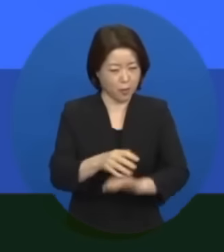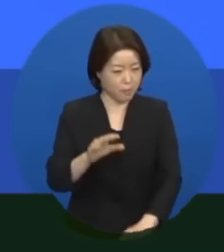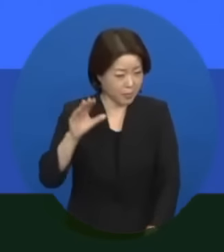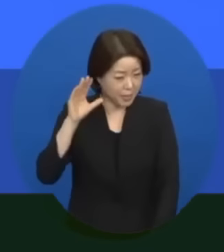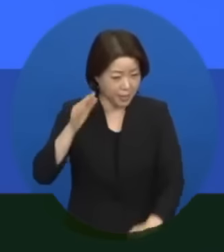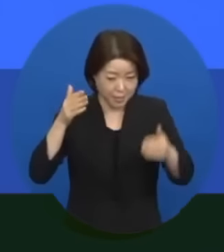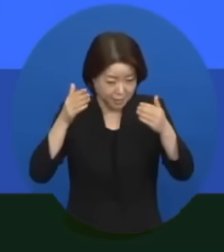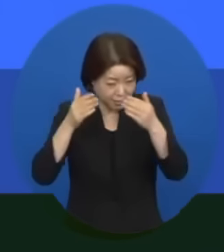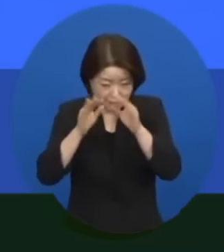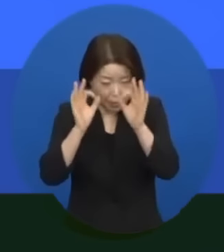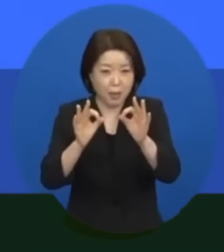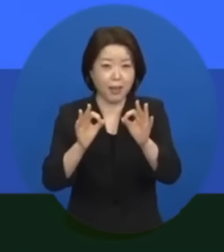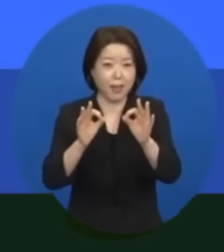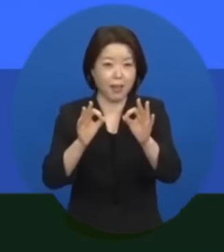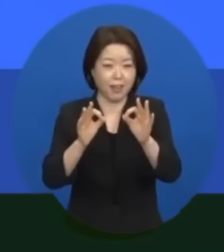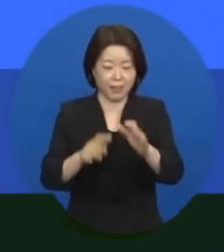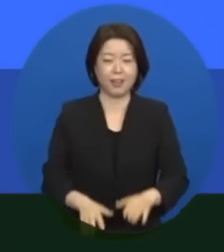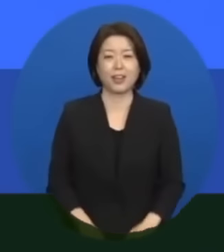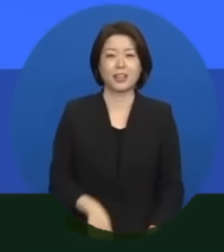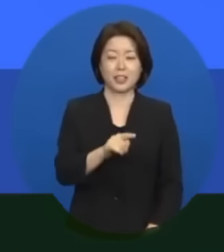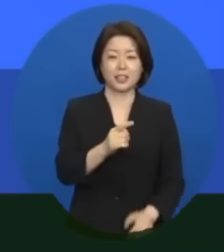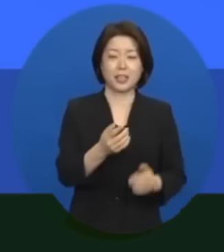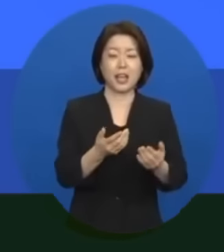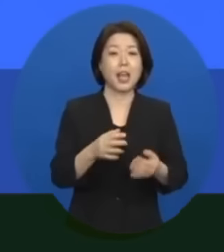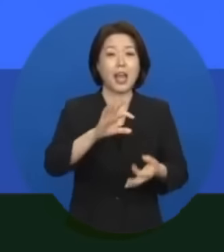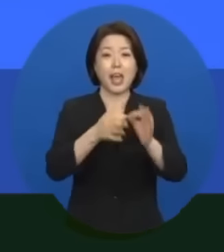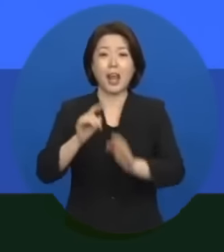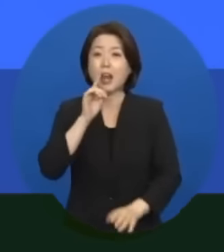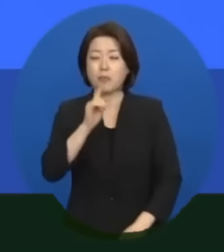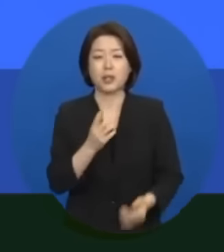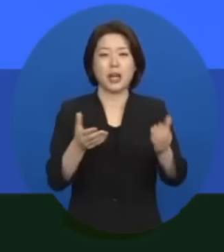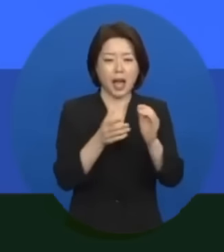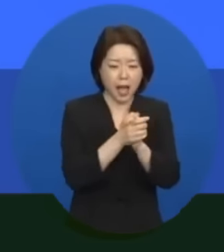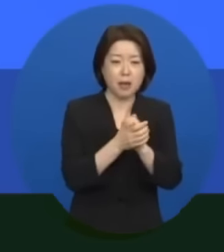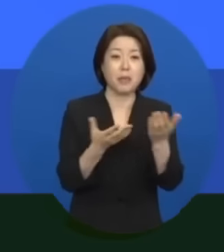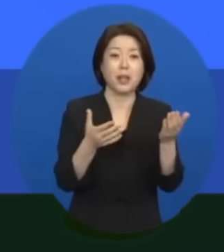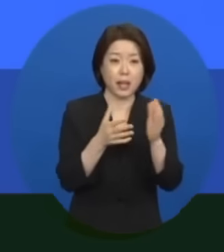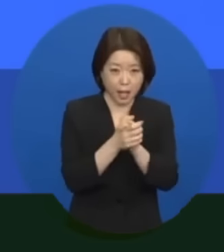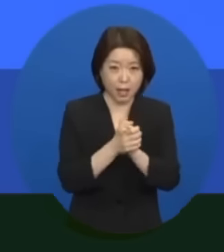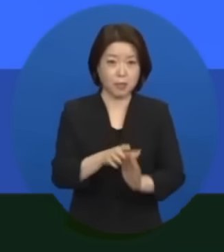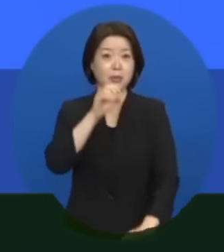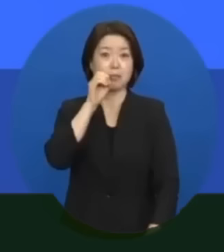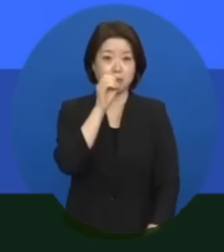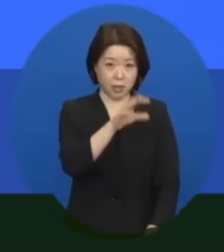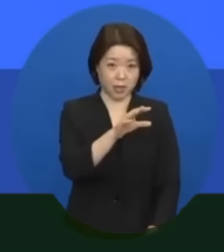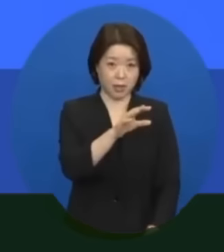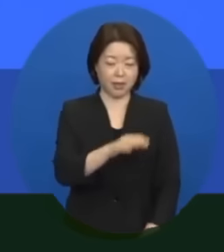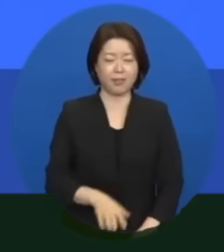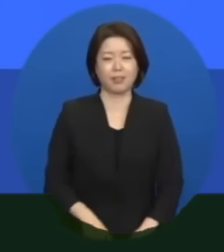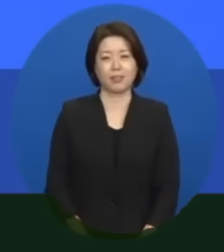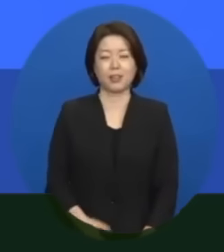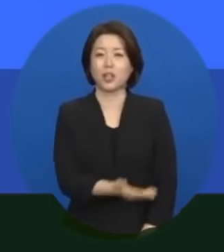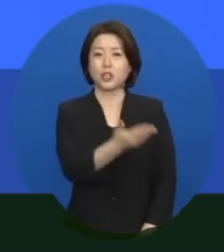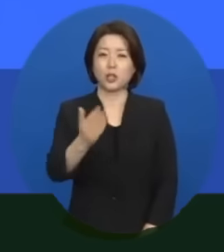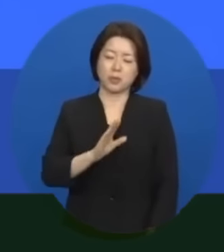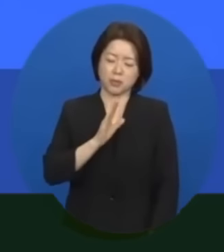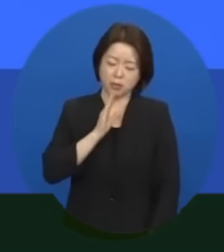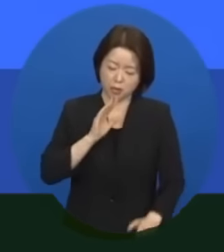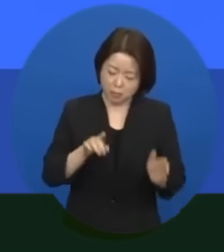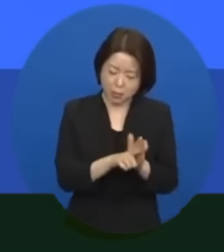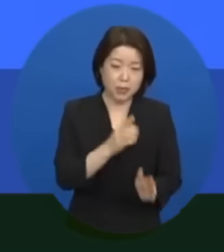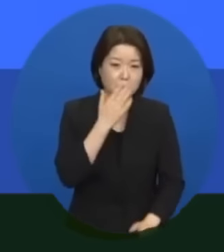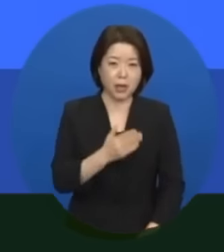얘기입니다 헬라 이것을 아멘이라고 해요 아멘 그니까 아멘 아멘 이렇게 얘기하시는 거예요 여러분들이 정말 믿어진다면